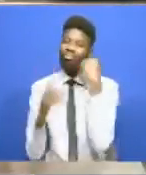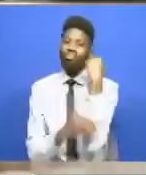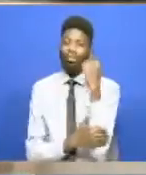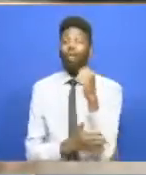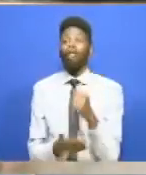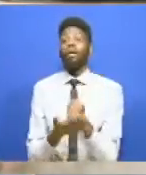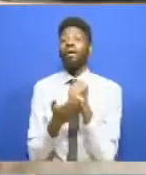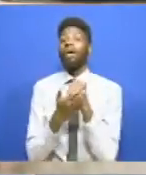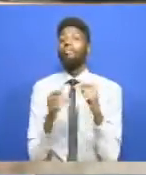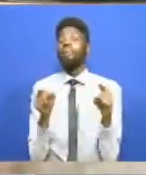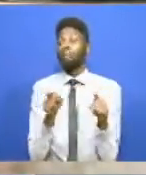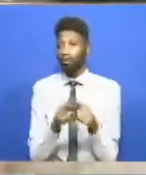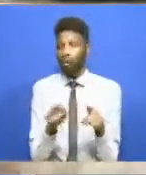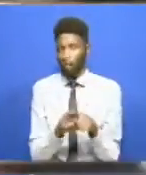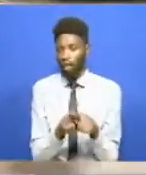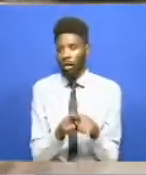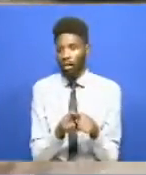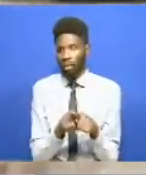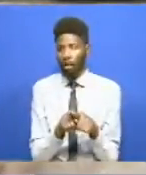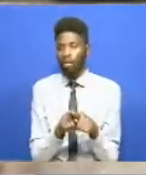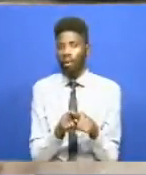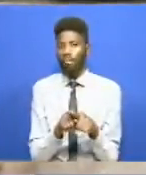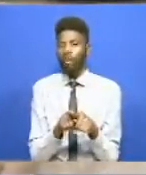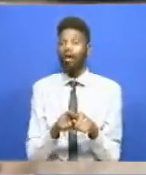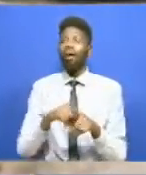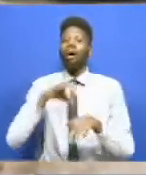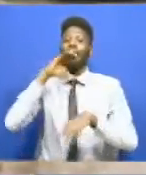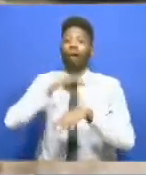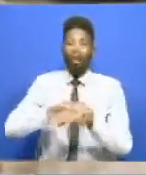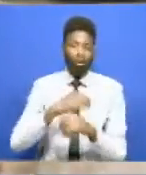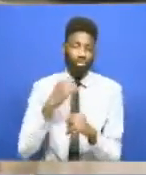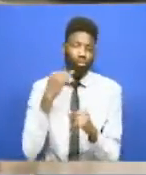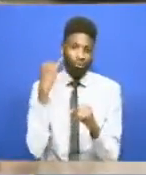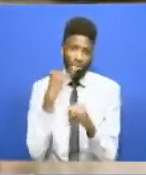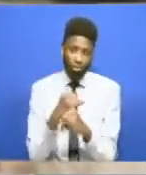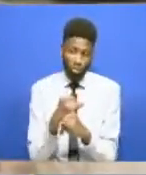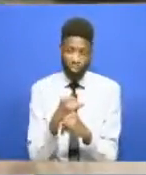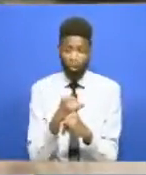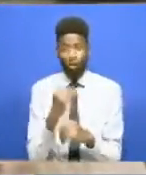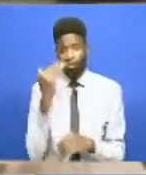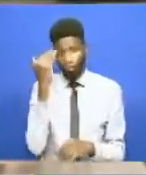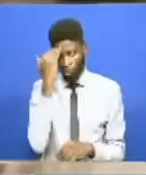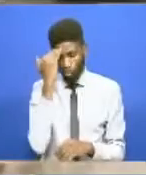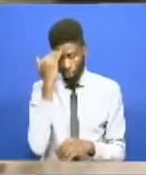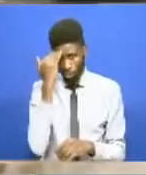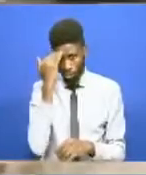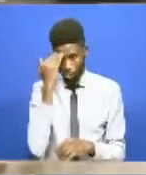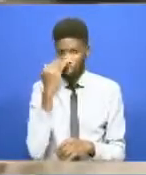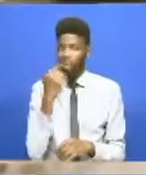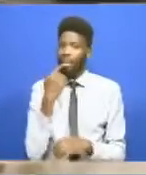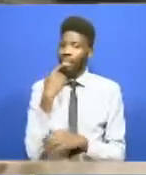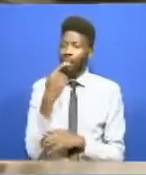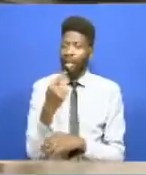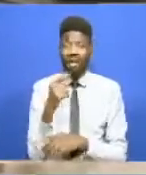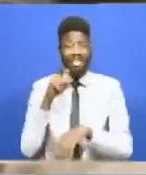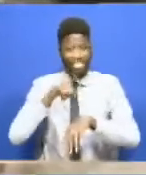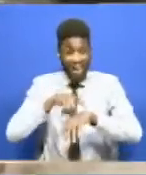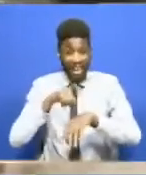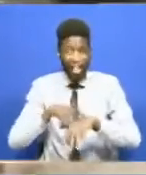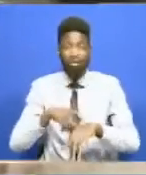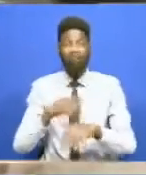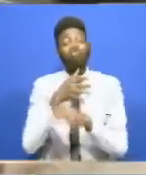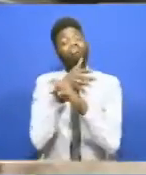Inasaidia pia wapatia kazi. Najua anasema an idle man mind is the devil's what?